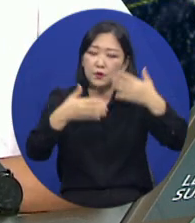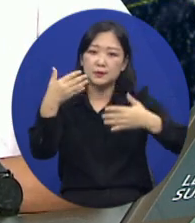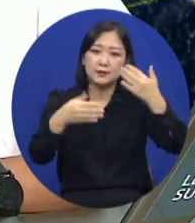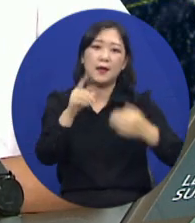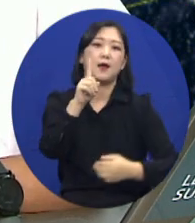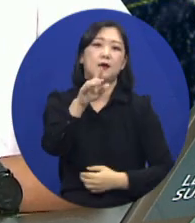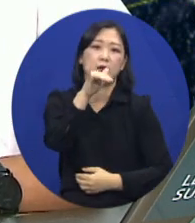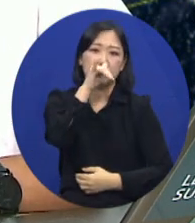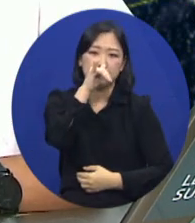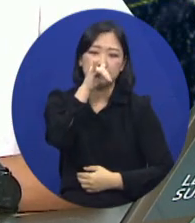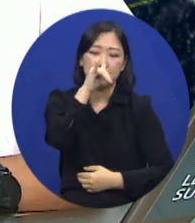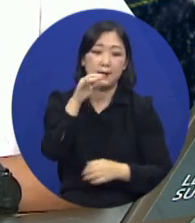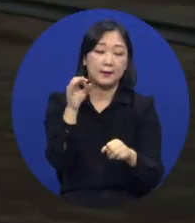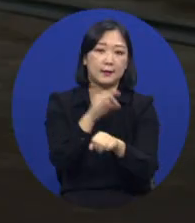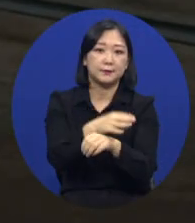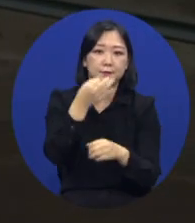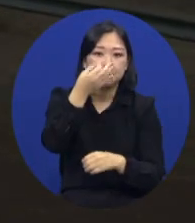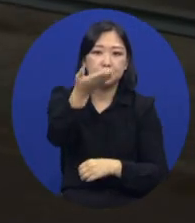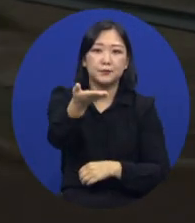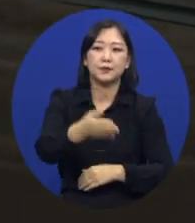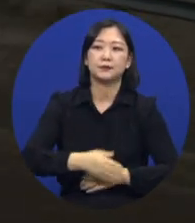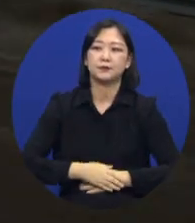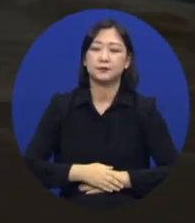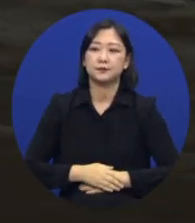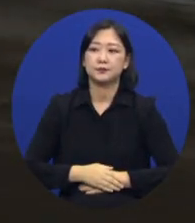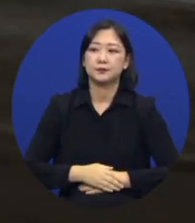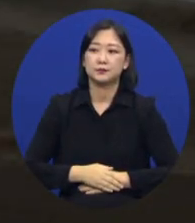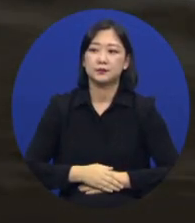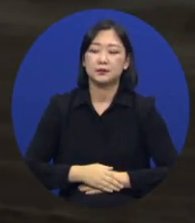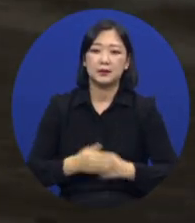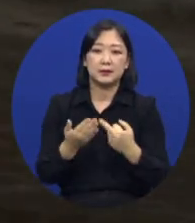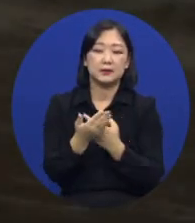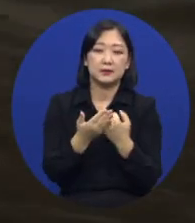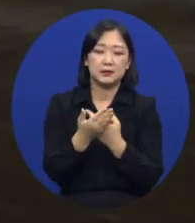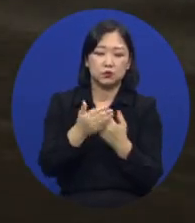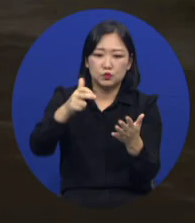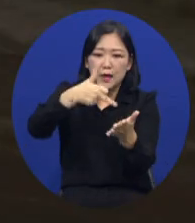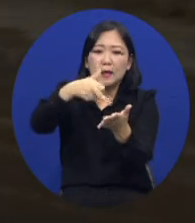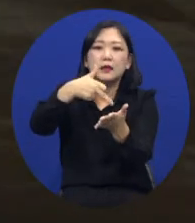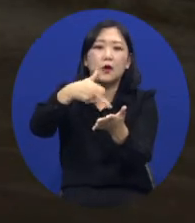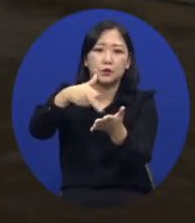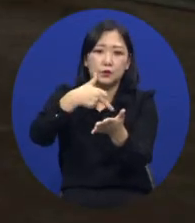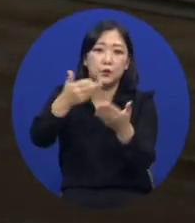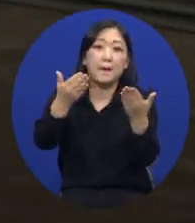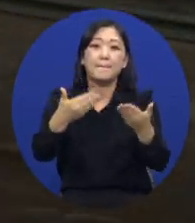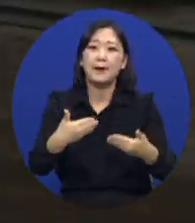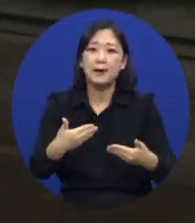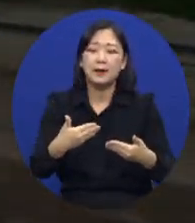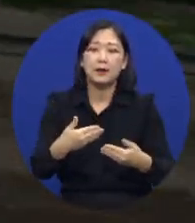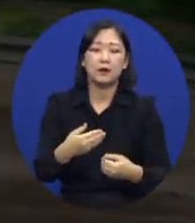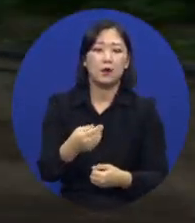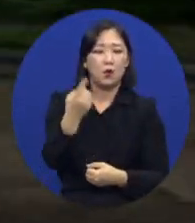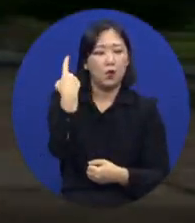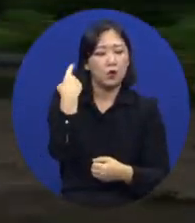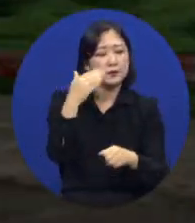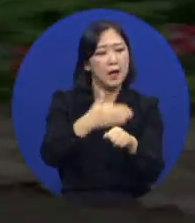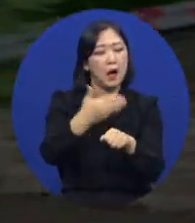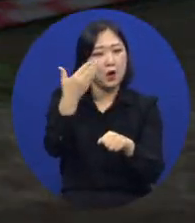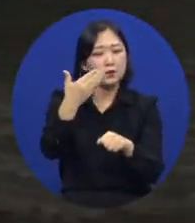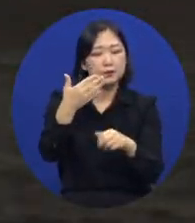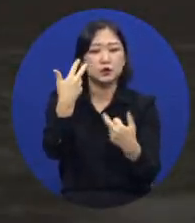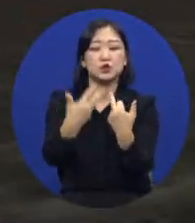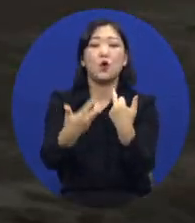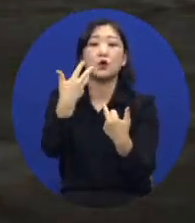좀 하나 있던 것 같은데 간단히 좀 볼까요? 네, 저희 제주 MBC 카카오톡으로 받은 영상인데요. 네. 어제 오전 9시